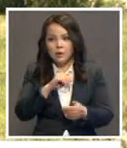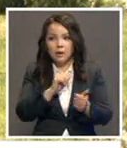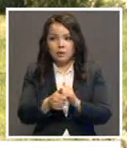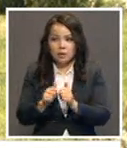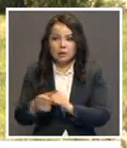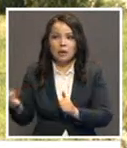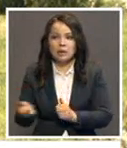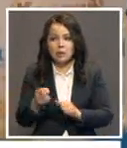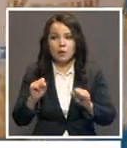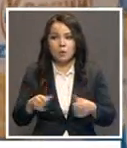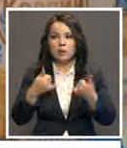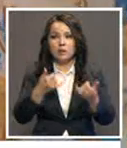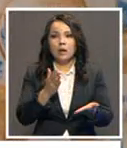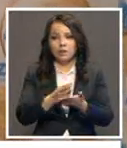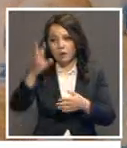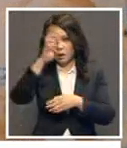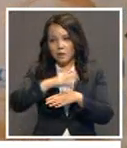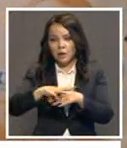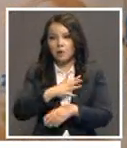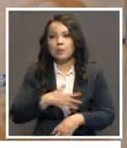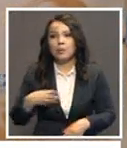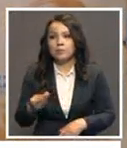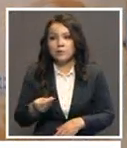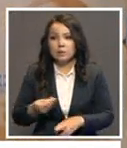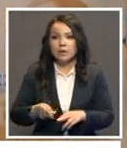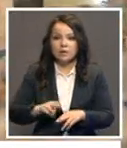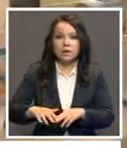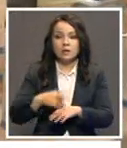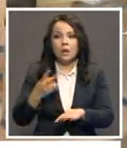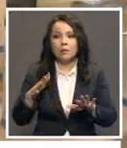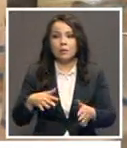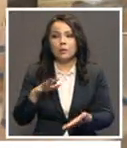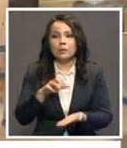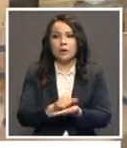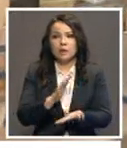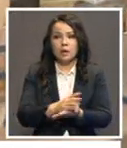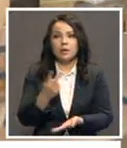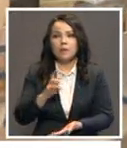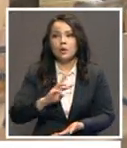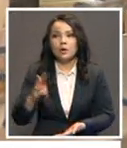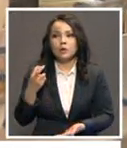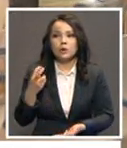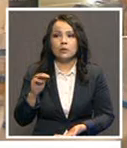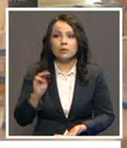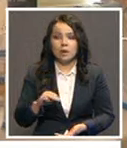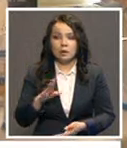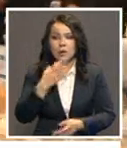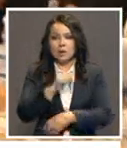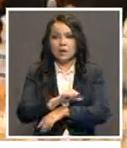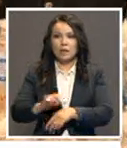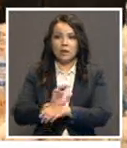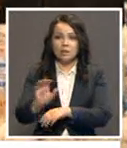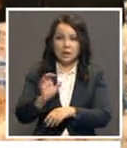істеуге мүмкіндік алды. Еліміз ұн экспорты бойынша әлемде екінші орында, жылына 2 миллион 300 мың тонна ұнды шетел асырады.